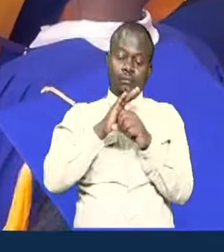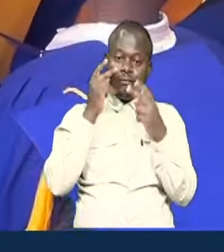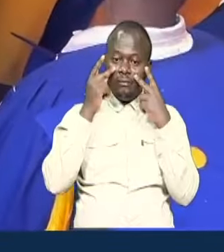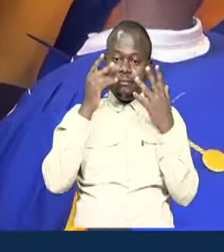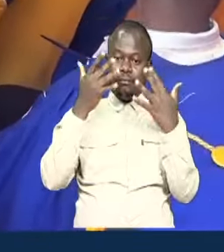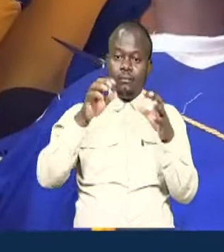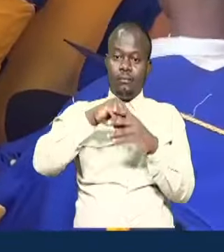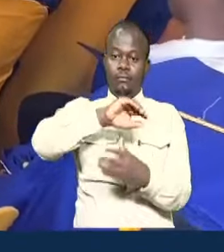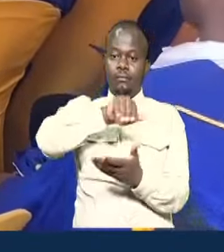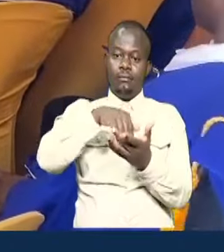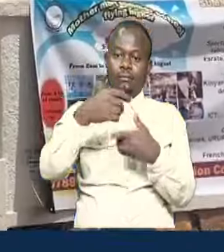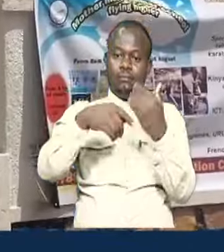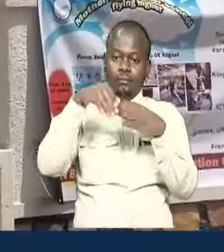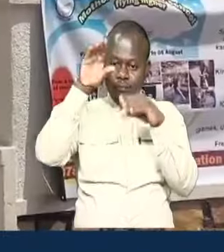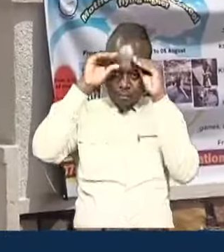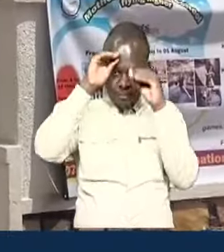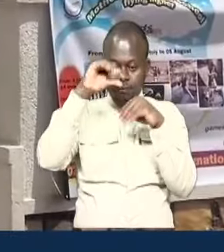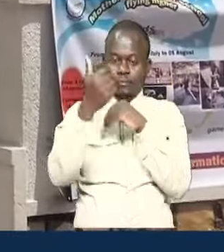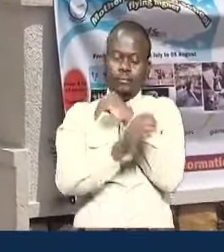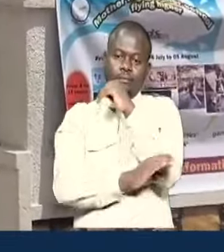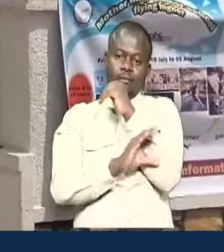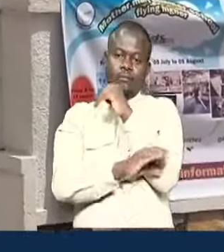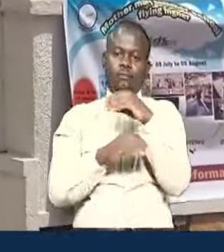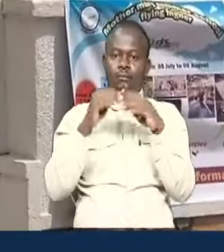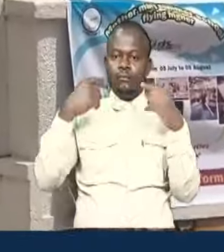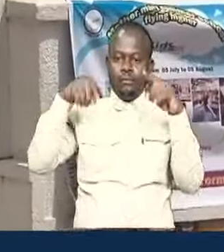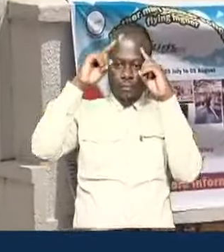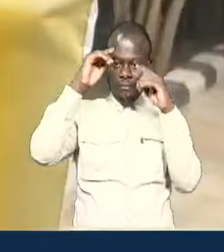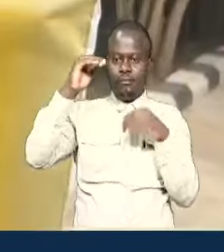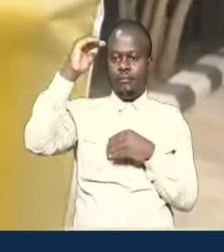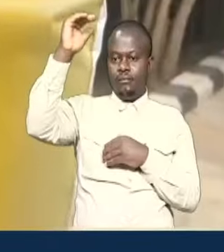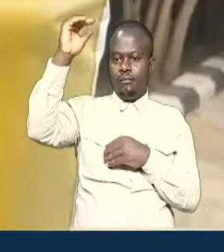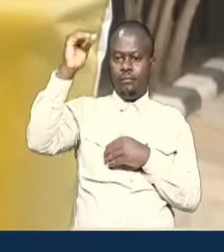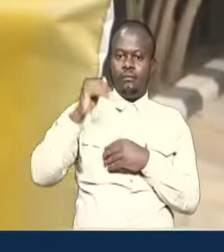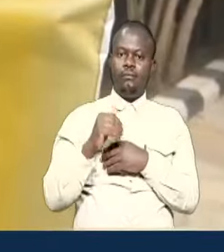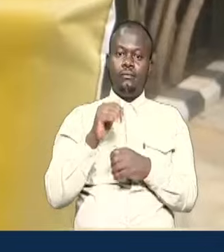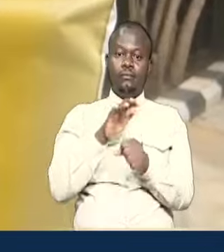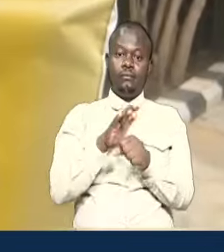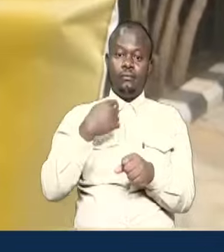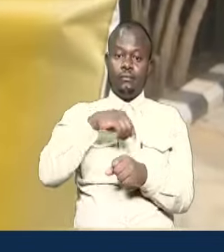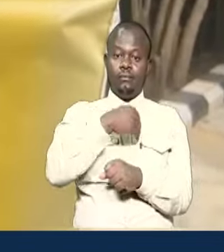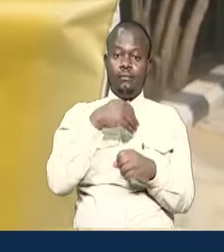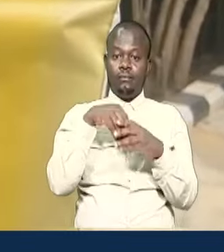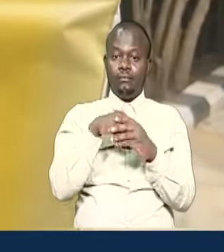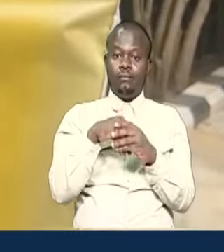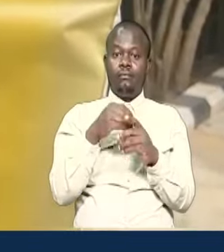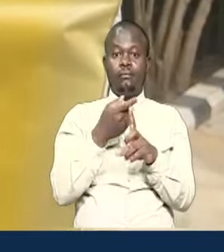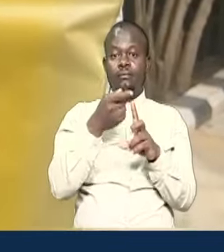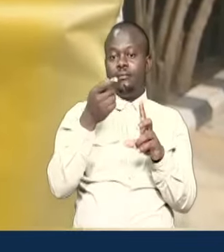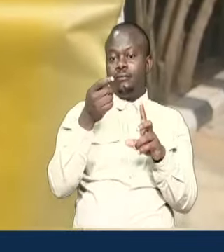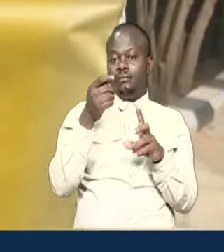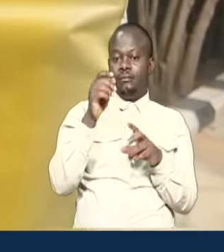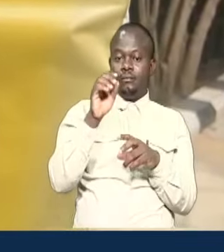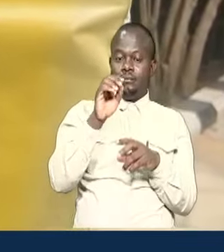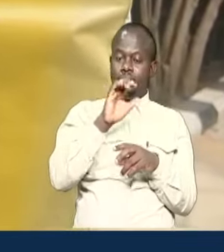muri iki kigo bakomereza amasomo yabo hanze y'u Rwanda muri kaminuza zikomeye. benshi tubafite bari muri African Leadership University,